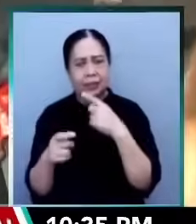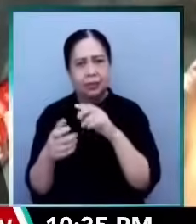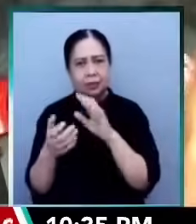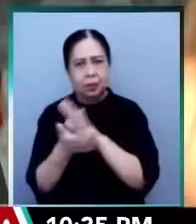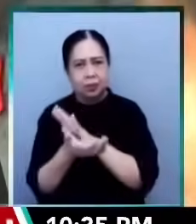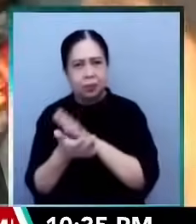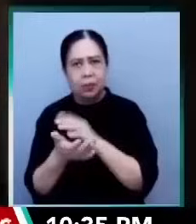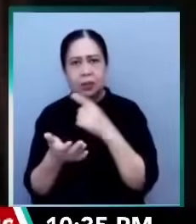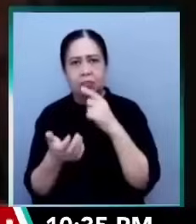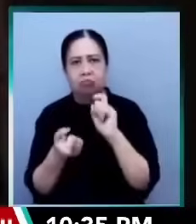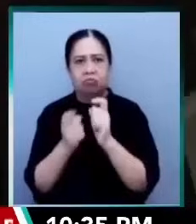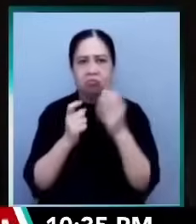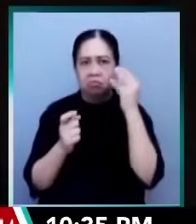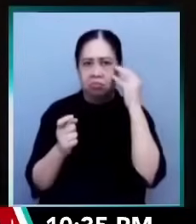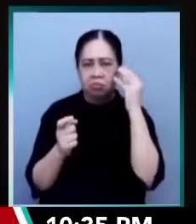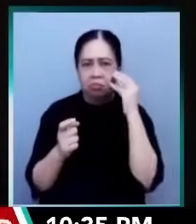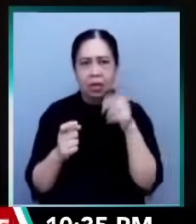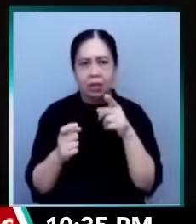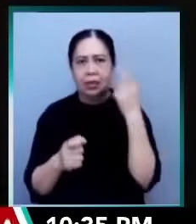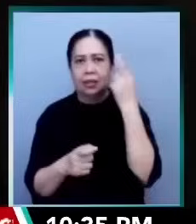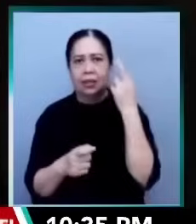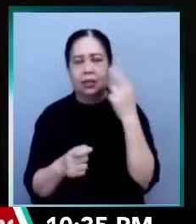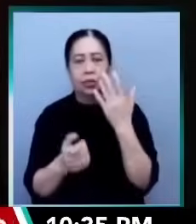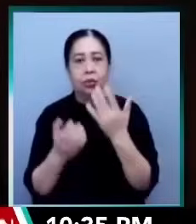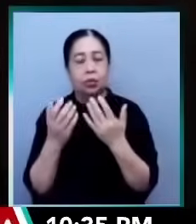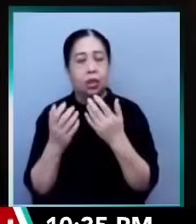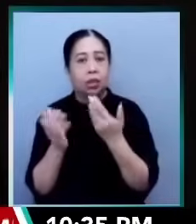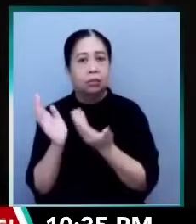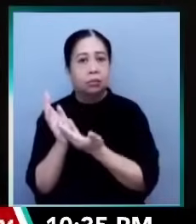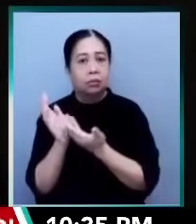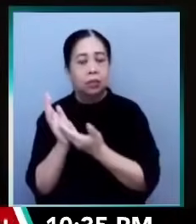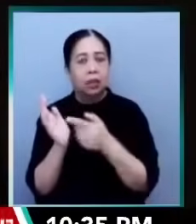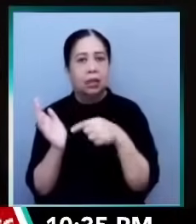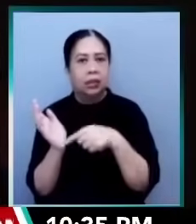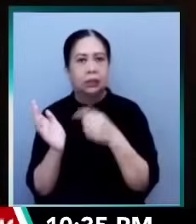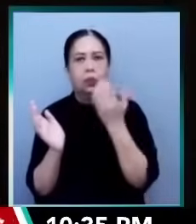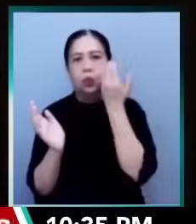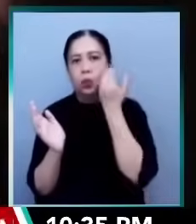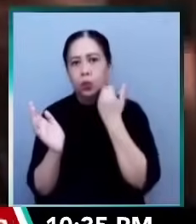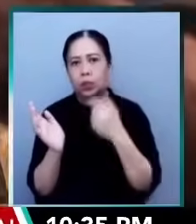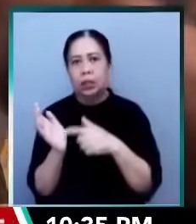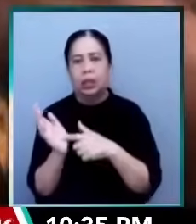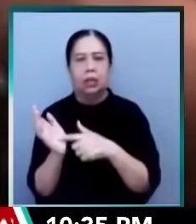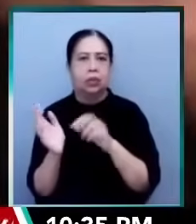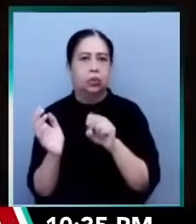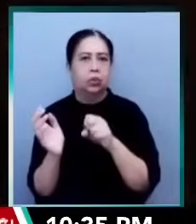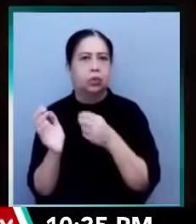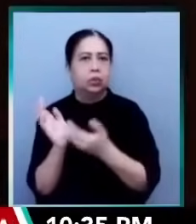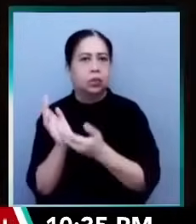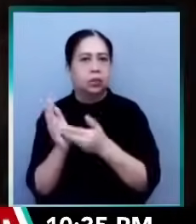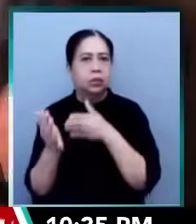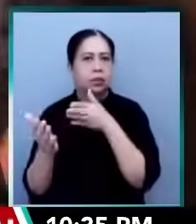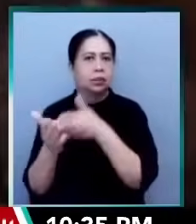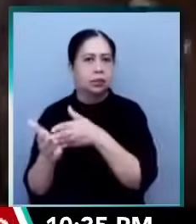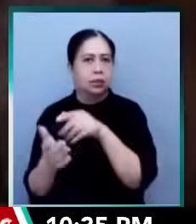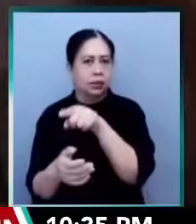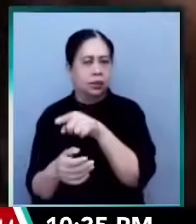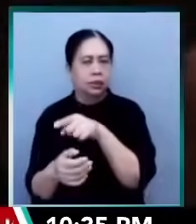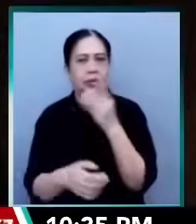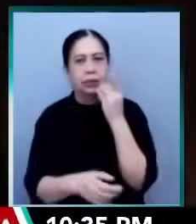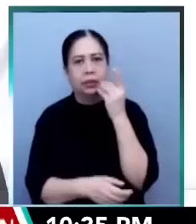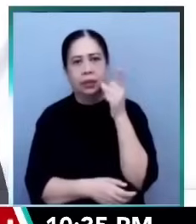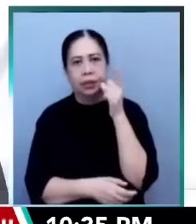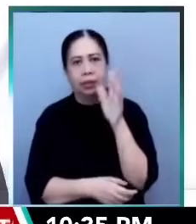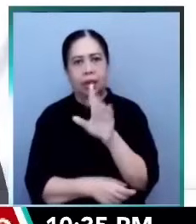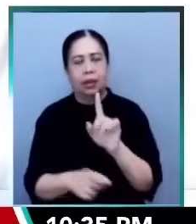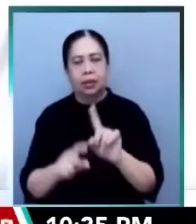sa pagbigay ng piyansa. Nabiguraw ang prosecution na patunayang malakas ang ebidensyang nagkasala sina De Lima at iba pang